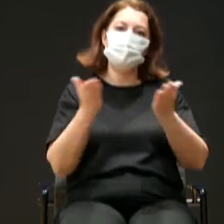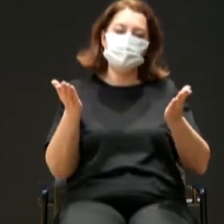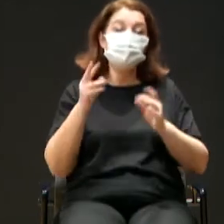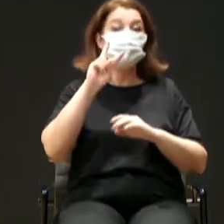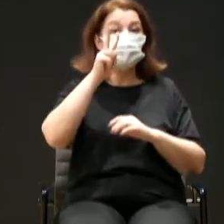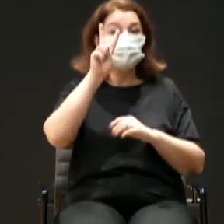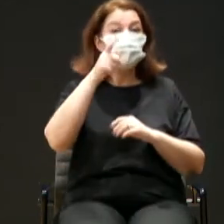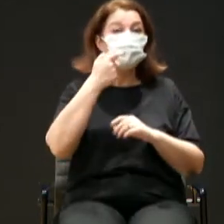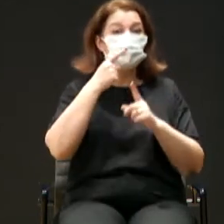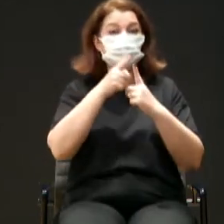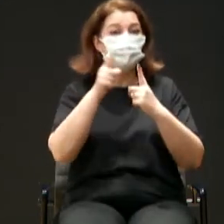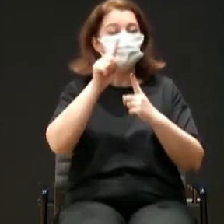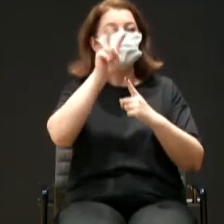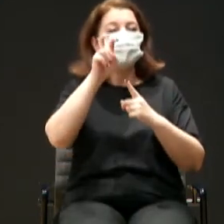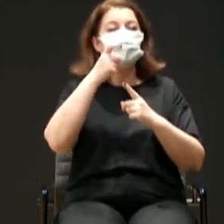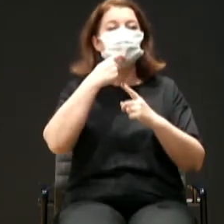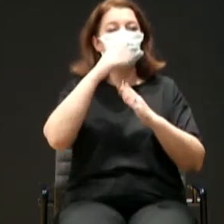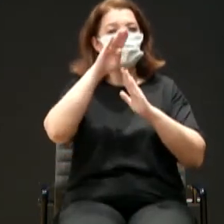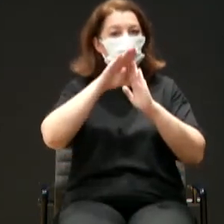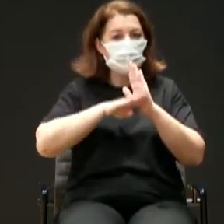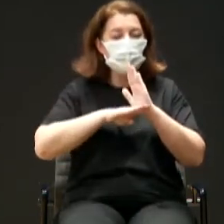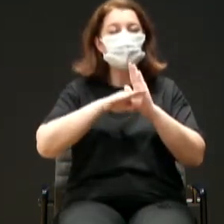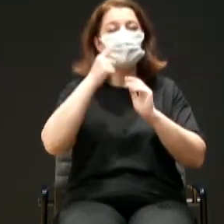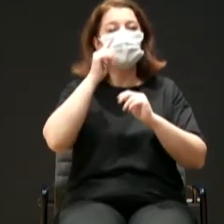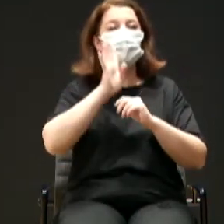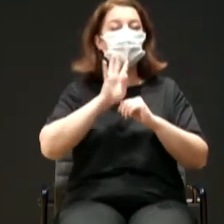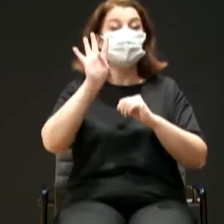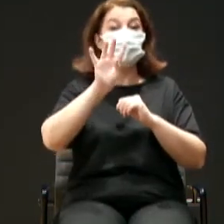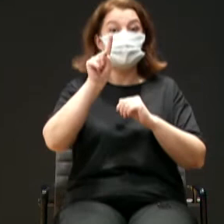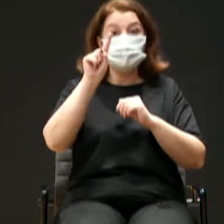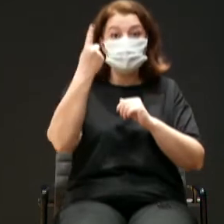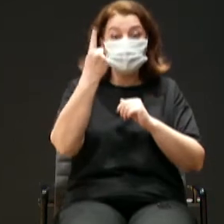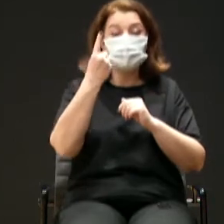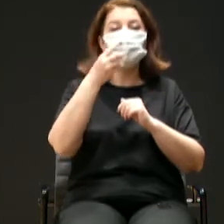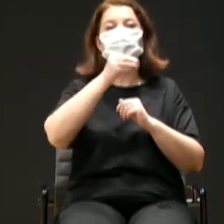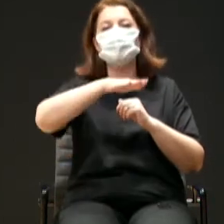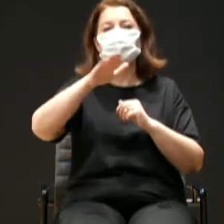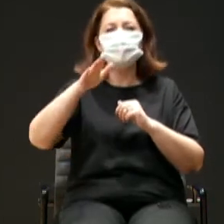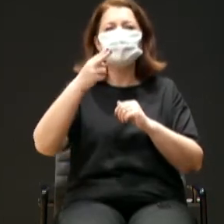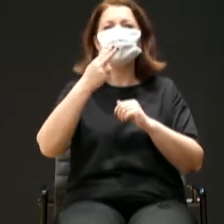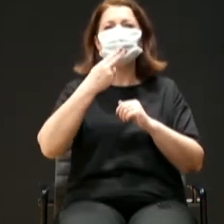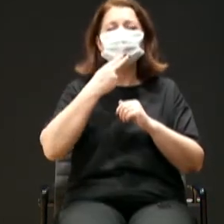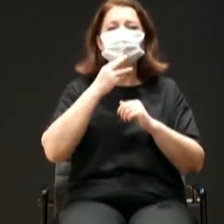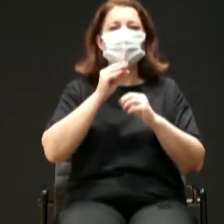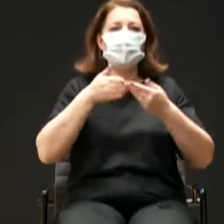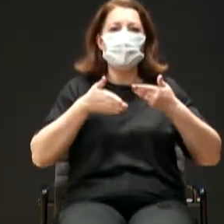2002'den bu yana 18 yaşın altında 440 bin çocuk kızımız doğum